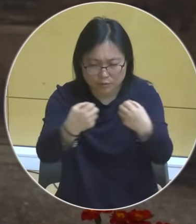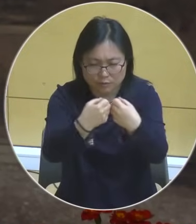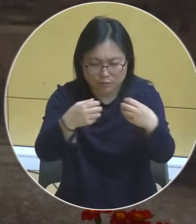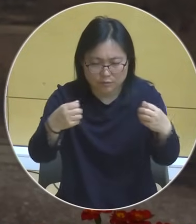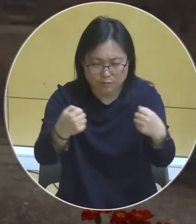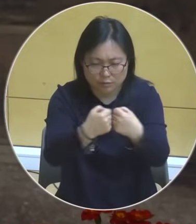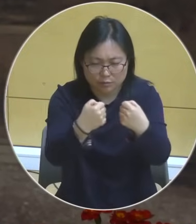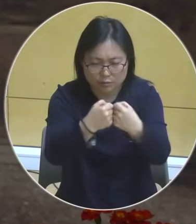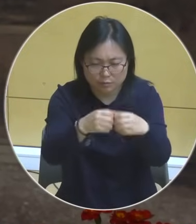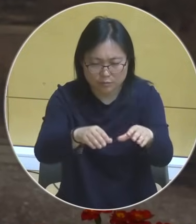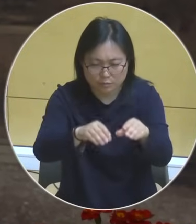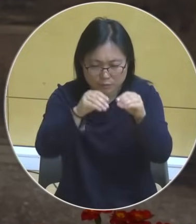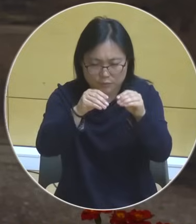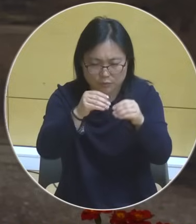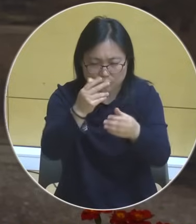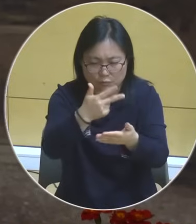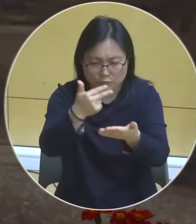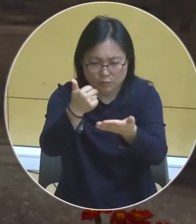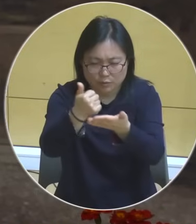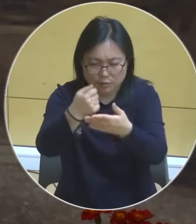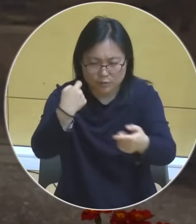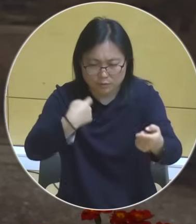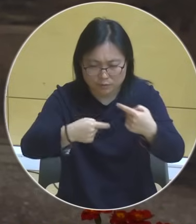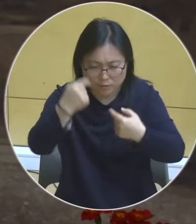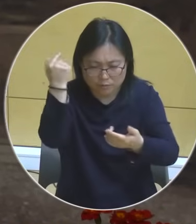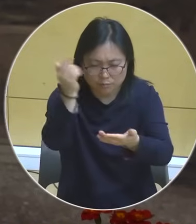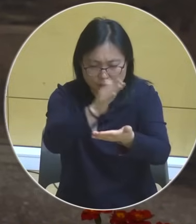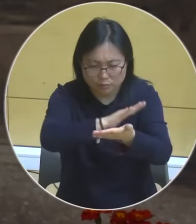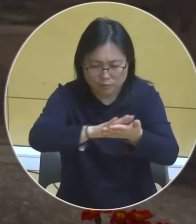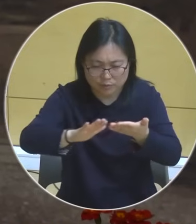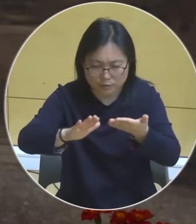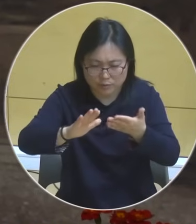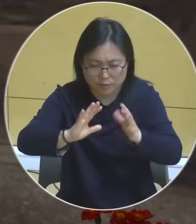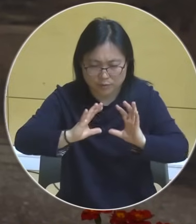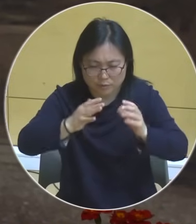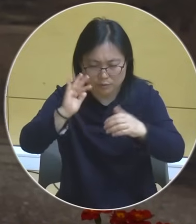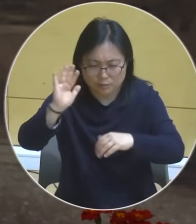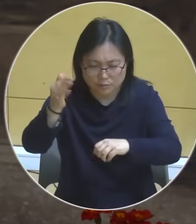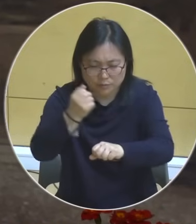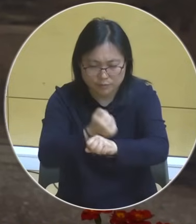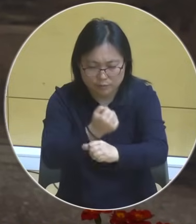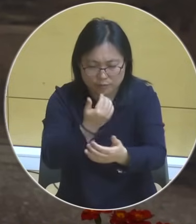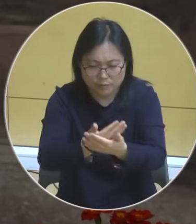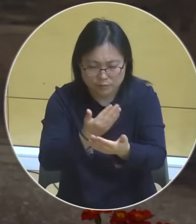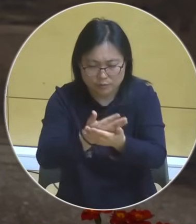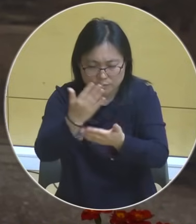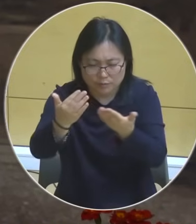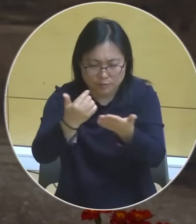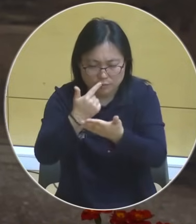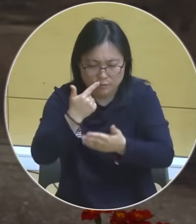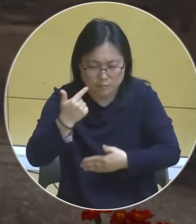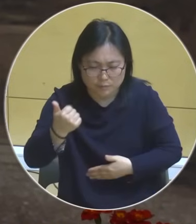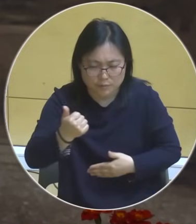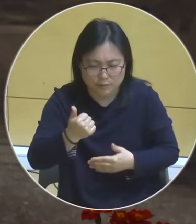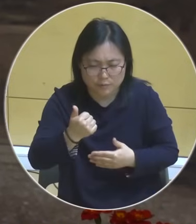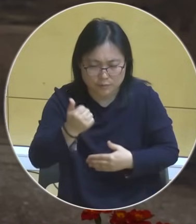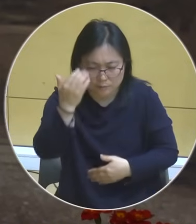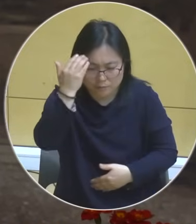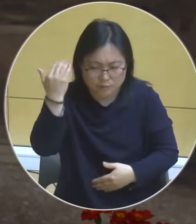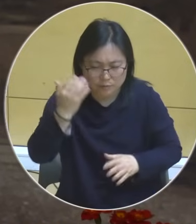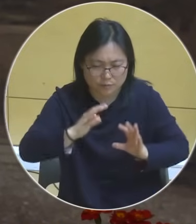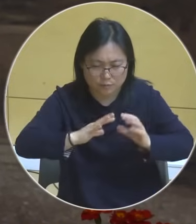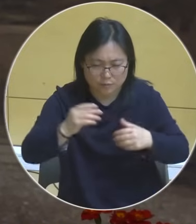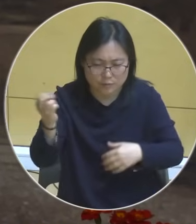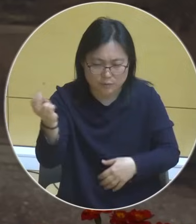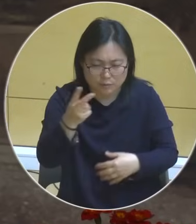종식되어 주께서 다시 이르시는 평강의 땅이 되게 하여 주시옵소서. 하나님 아버지, 우리나라도